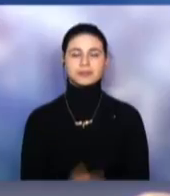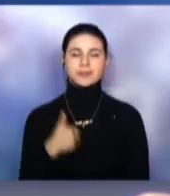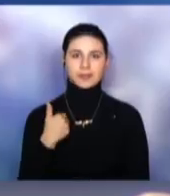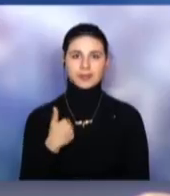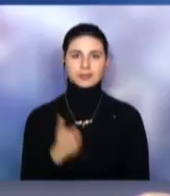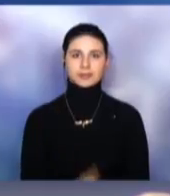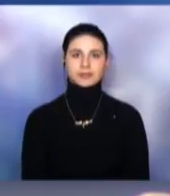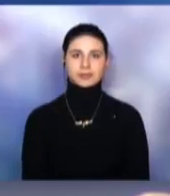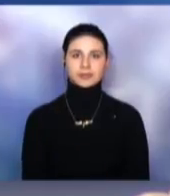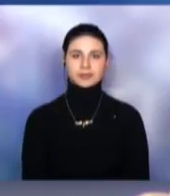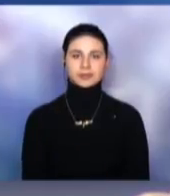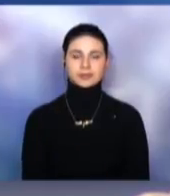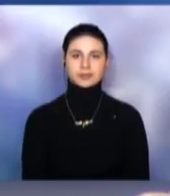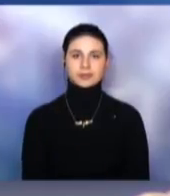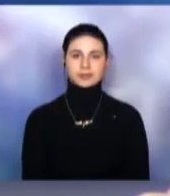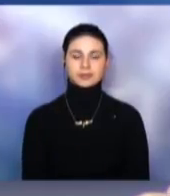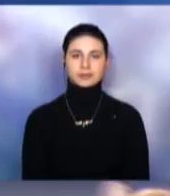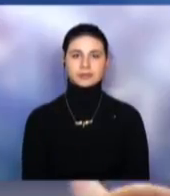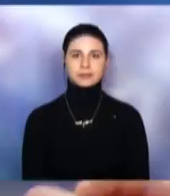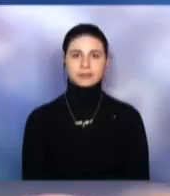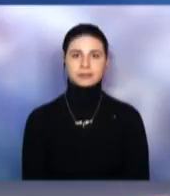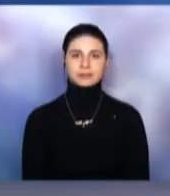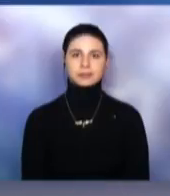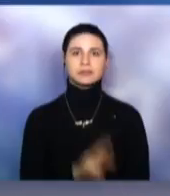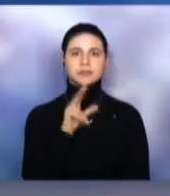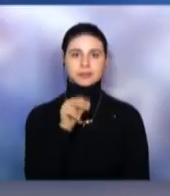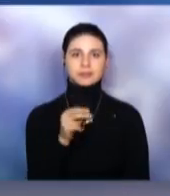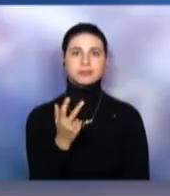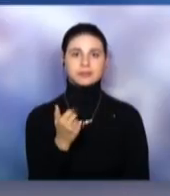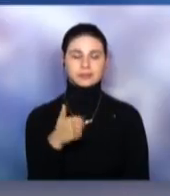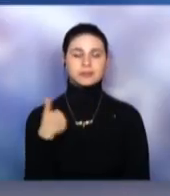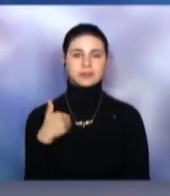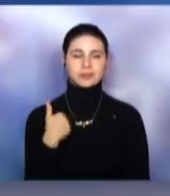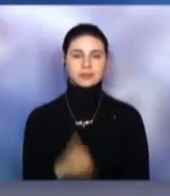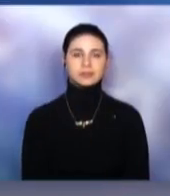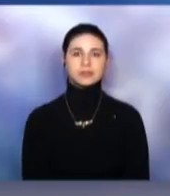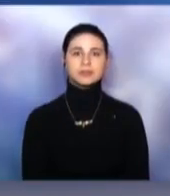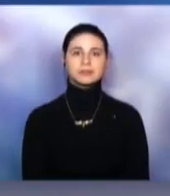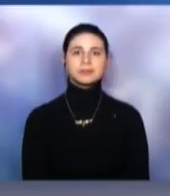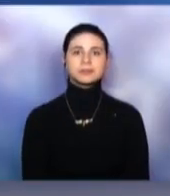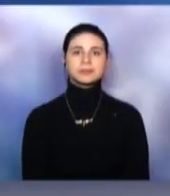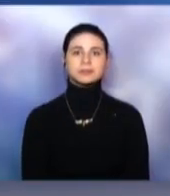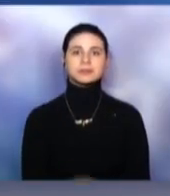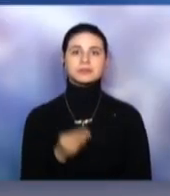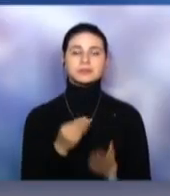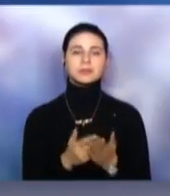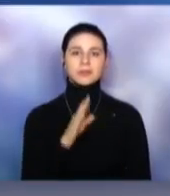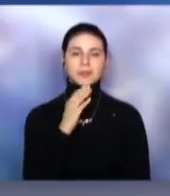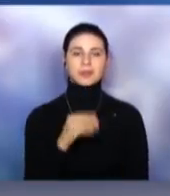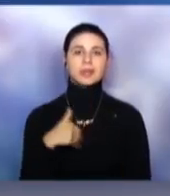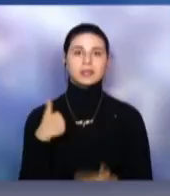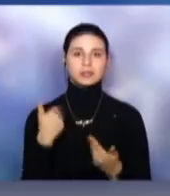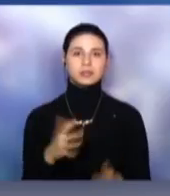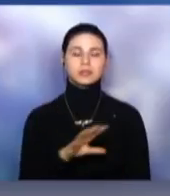დილამშვიდობისა, გისმენთ? ალო, გისმენთ, ეთერში ხართ? გამარჯობა, ქალბატონო მარი, ძირფასო ქალბატონო,